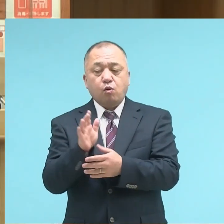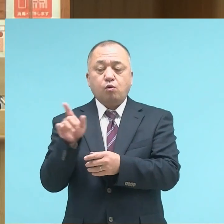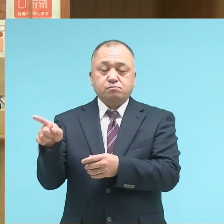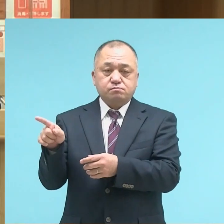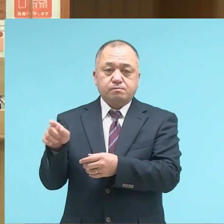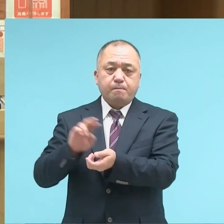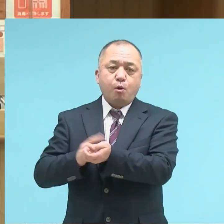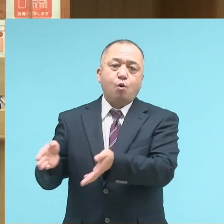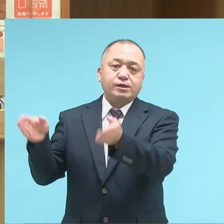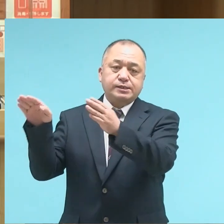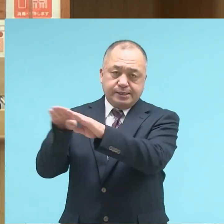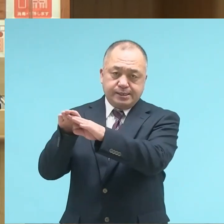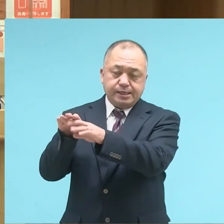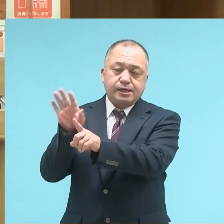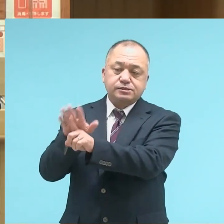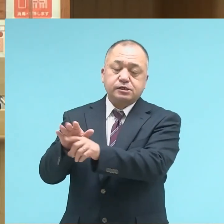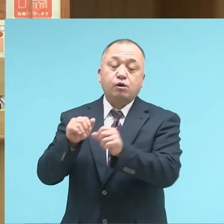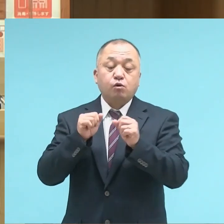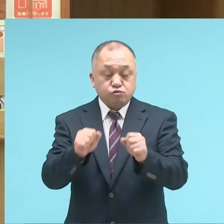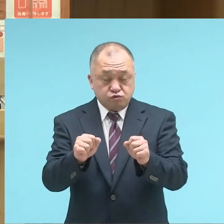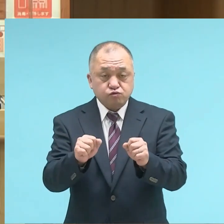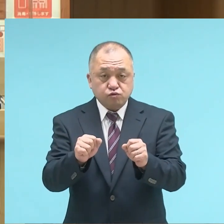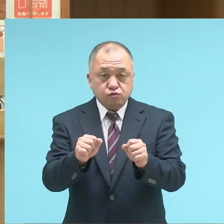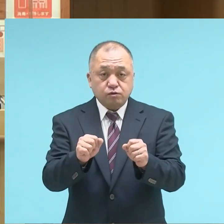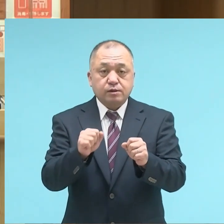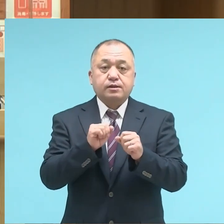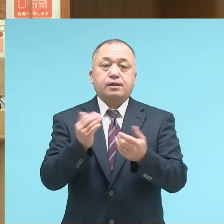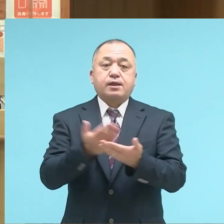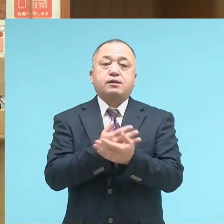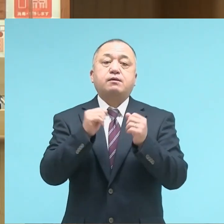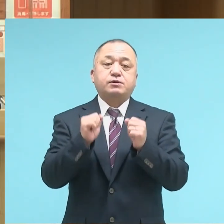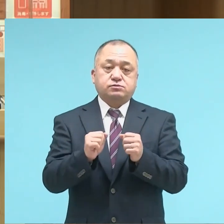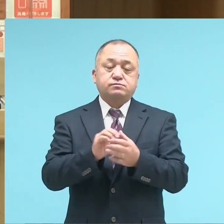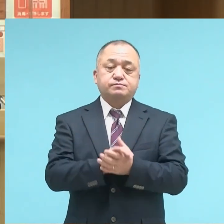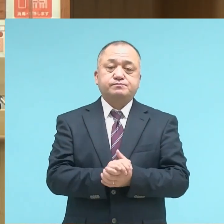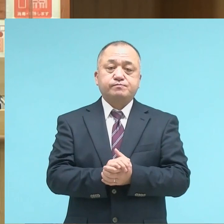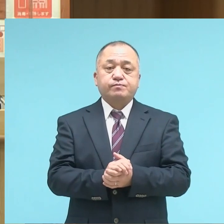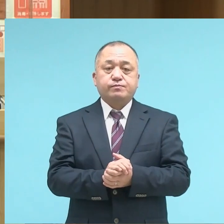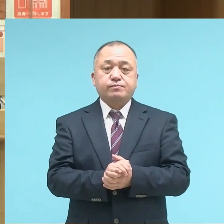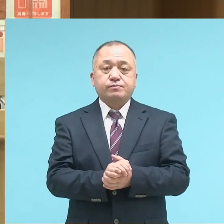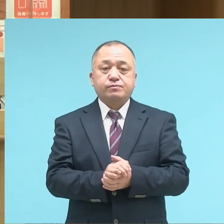行うという形に現在なっているところであります。また